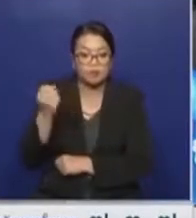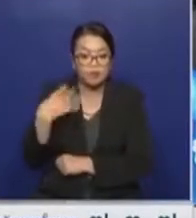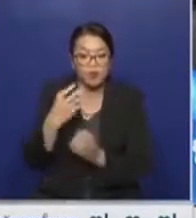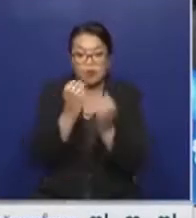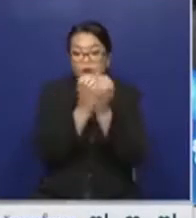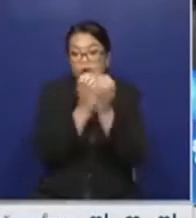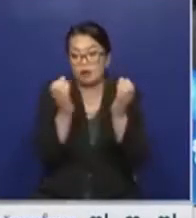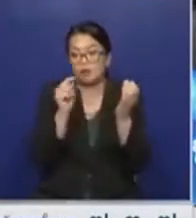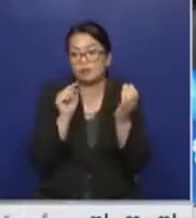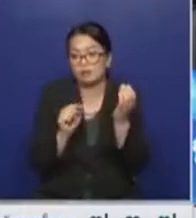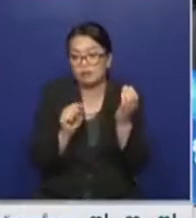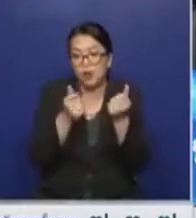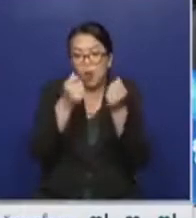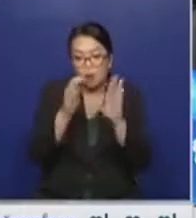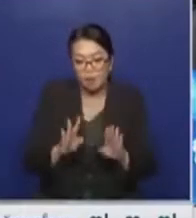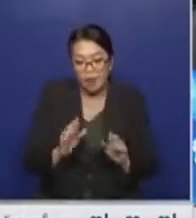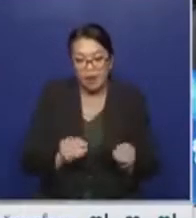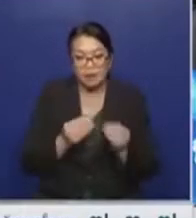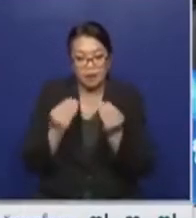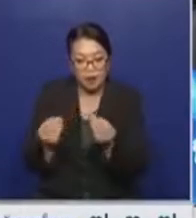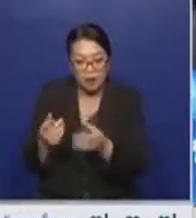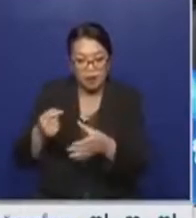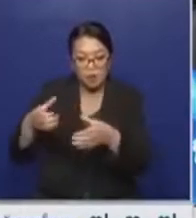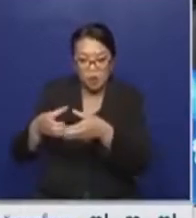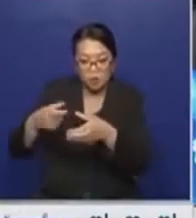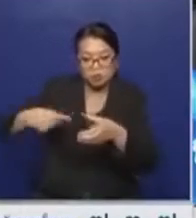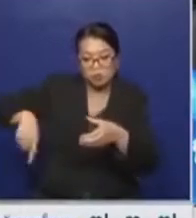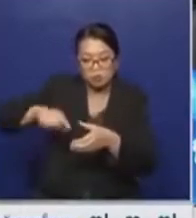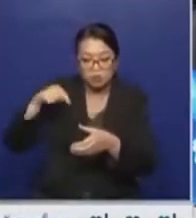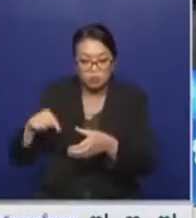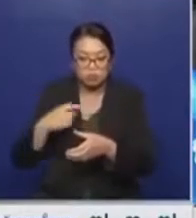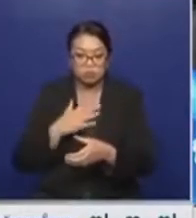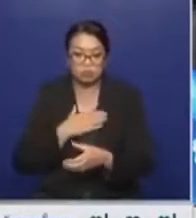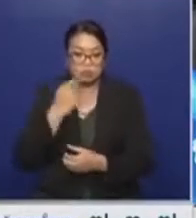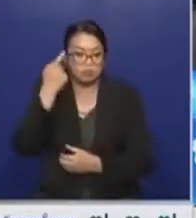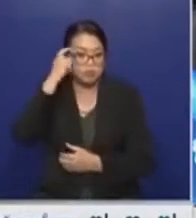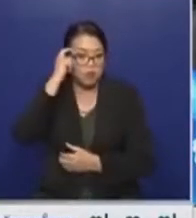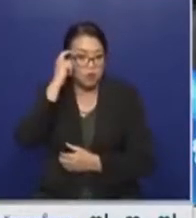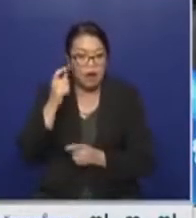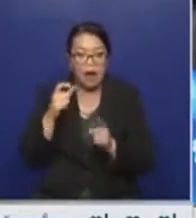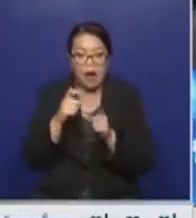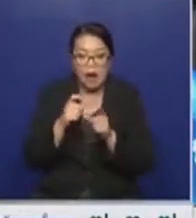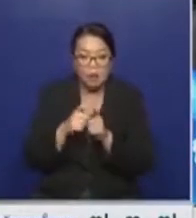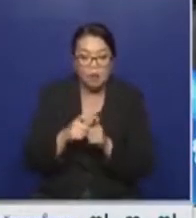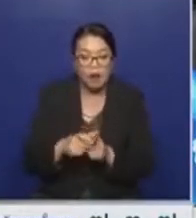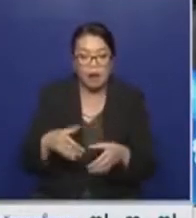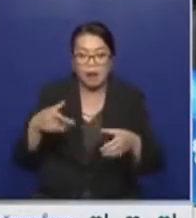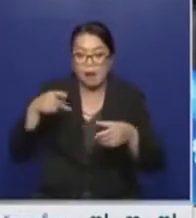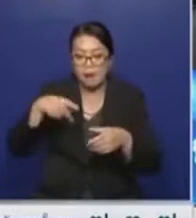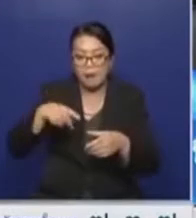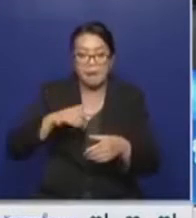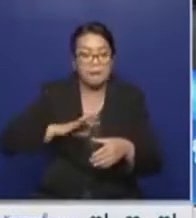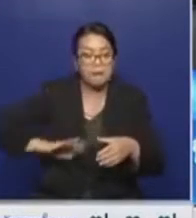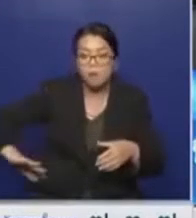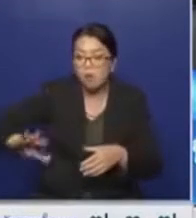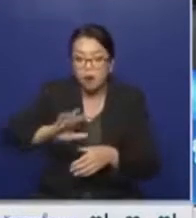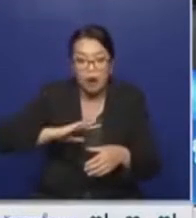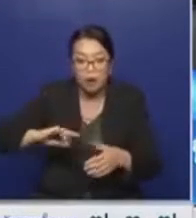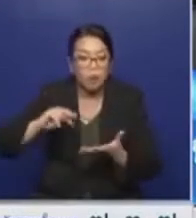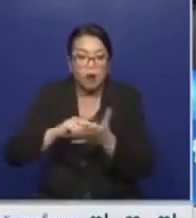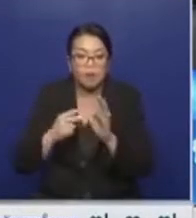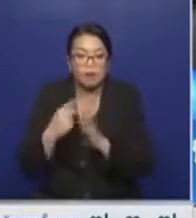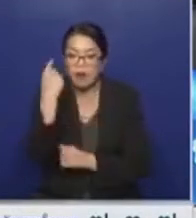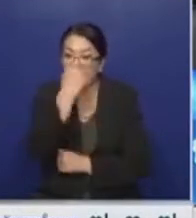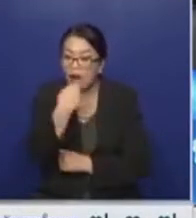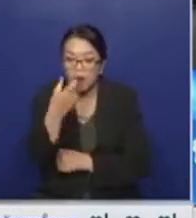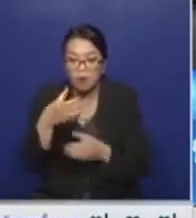ฉบับนี้ออกแบบมาเพื่อพวกเราดิฉันไม่รู้หรอกค่ะว่าคำว่าพวกเราของท่านนั้นหมายถึงใครบ้างแ